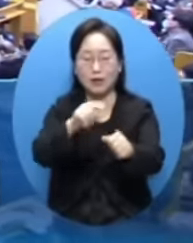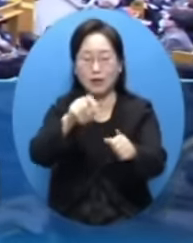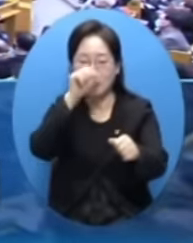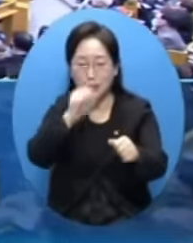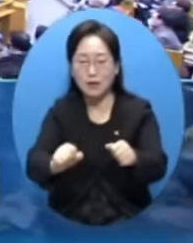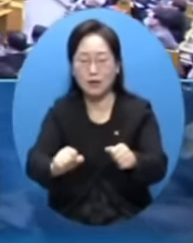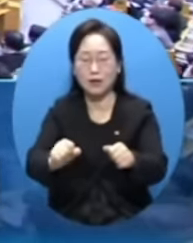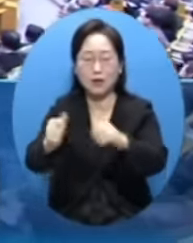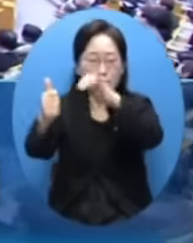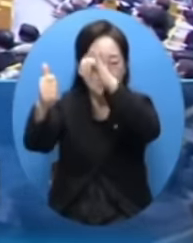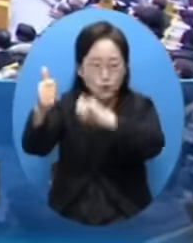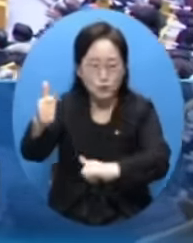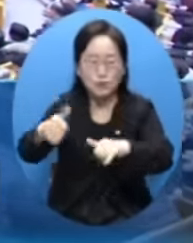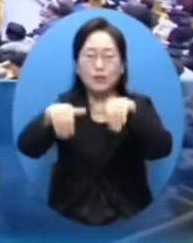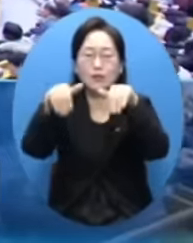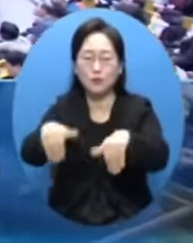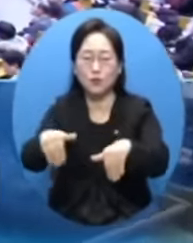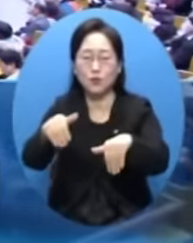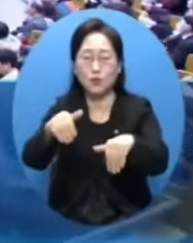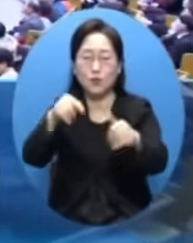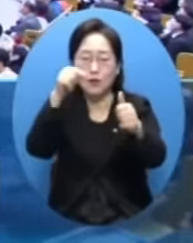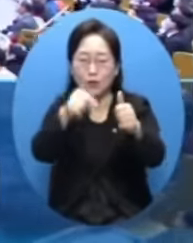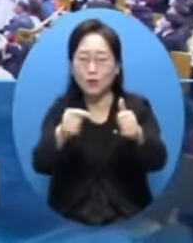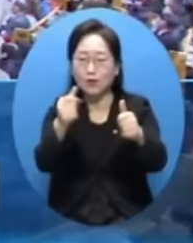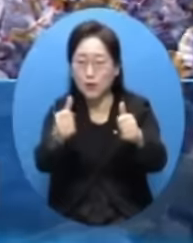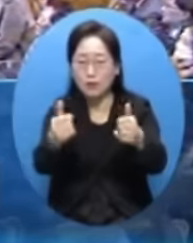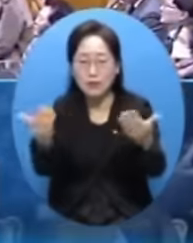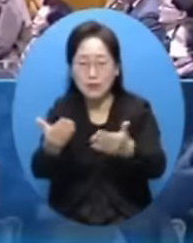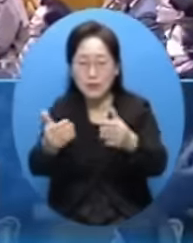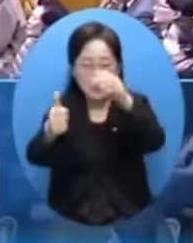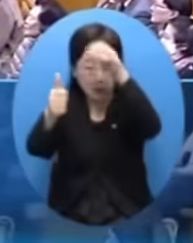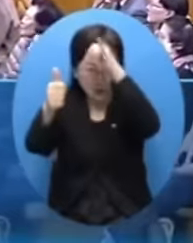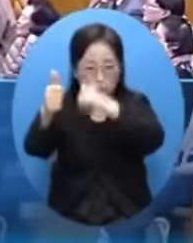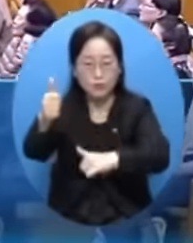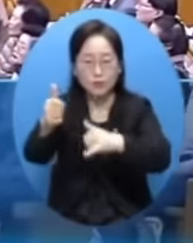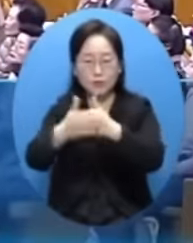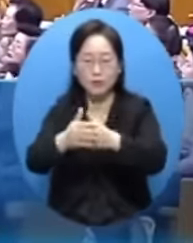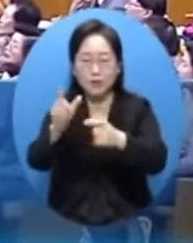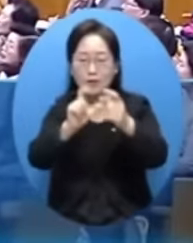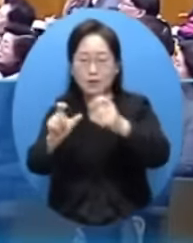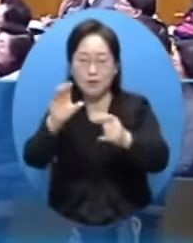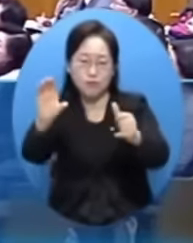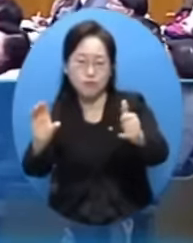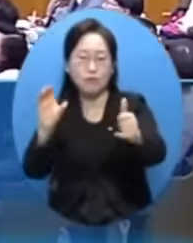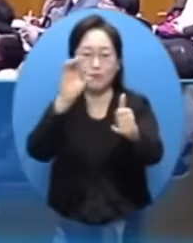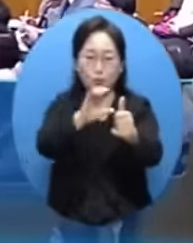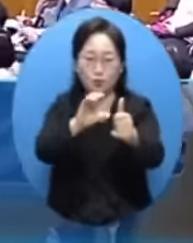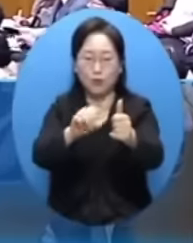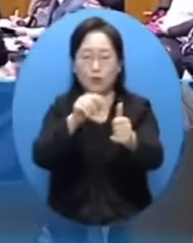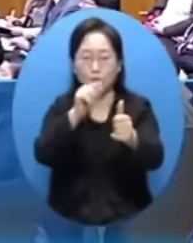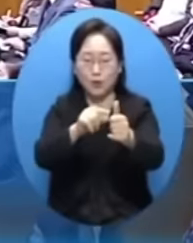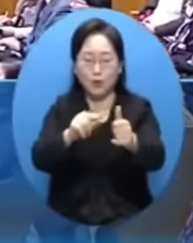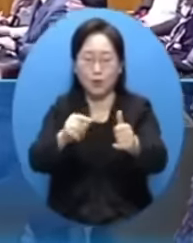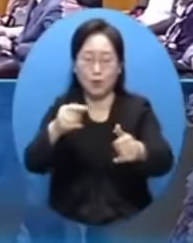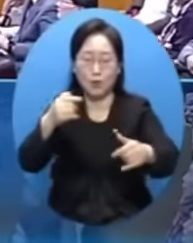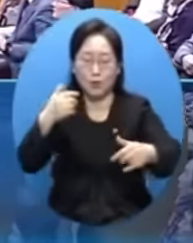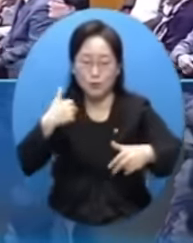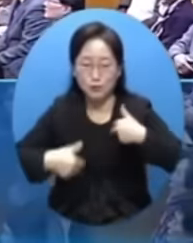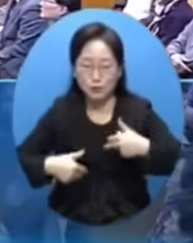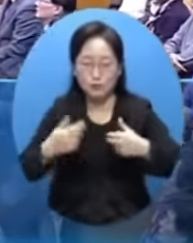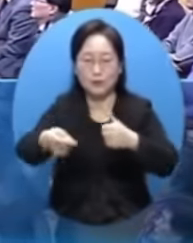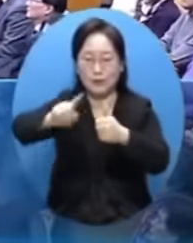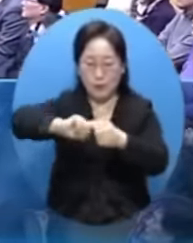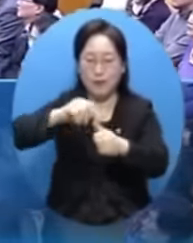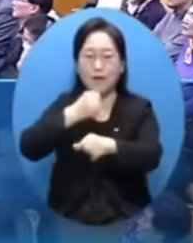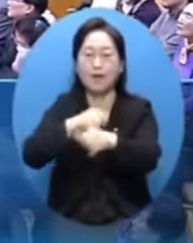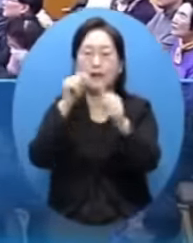착하고 충성된종 내가 적은 일에 충성하였으 내가 많은 것을 내게 맡기리니 내 주인의 즐거움에 참여할지어다